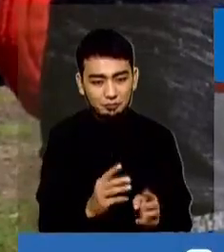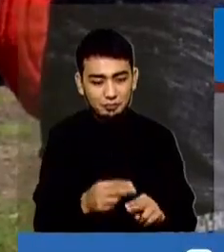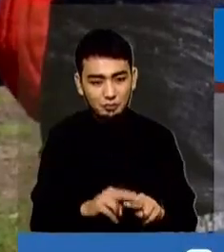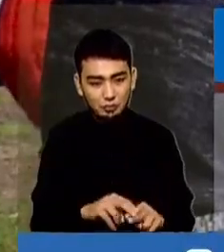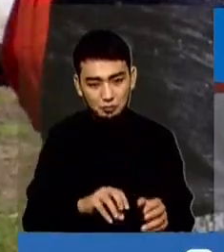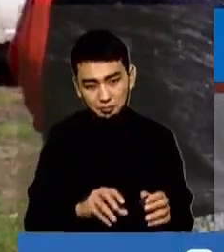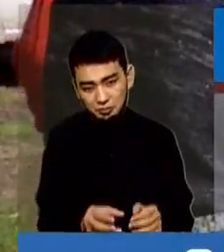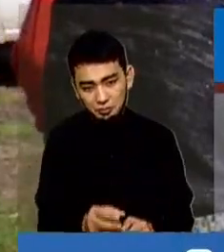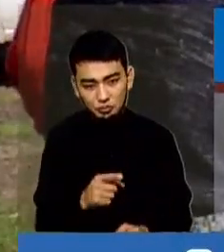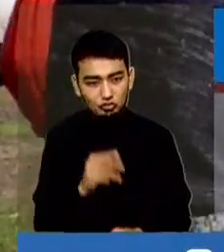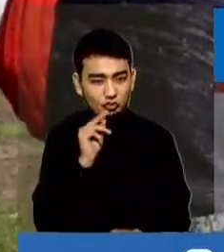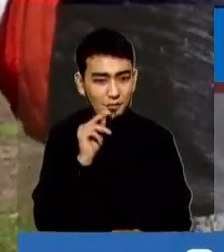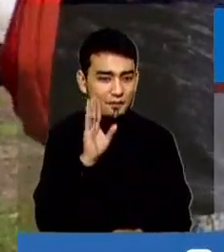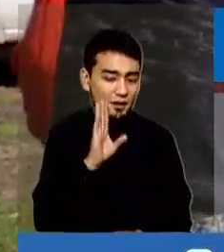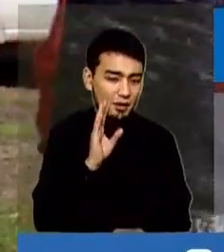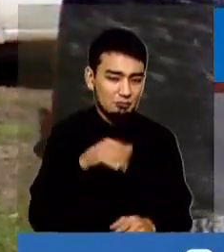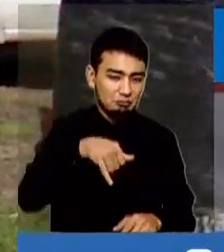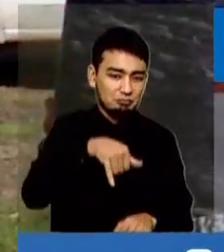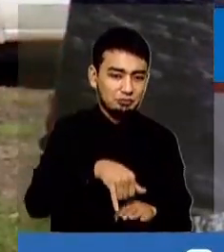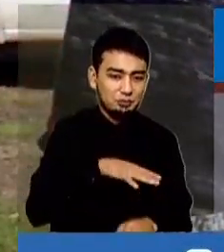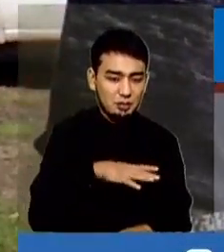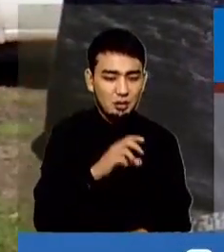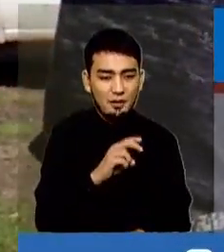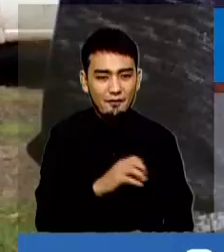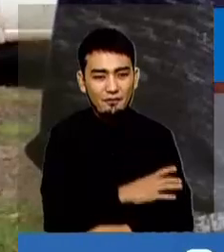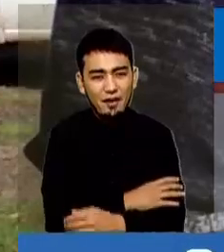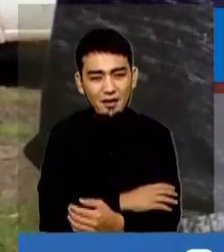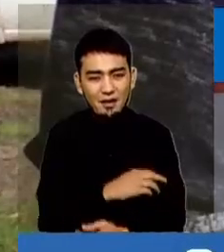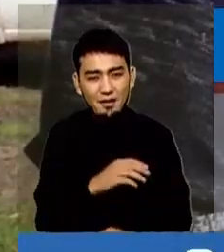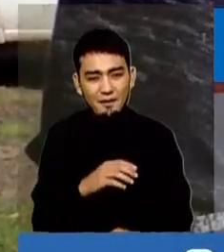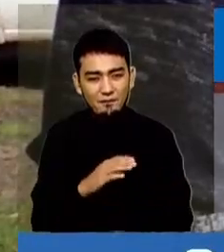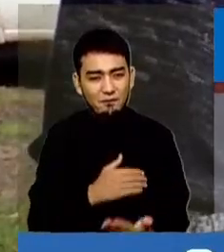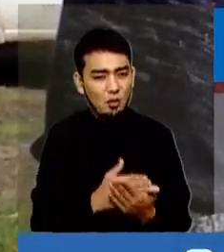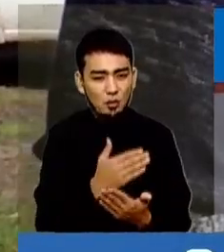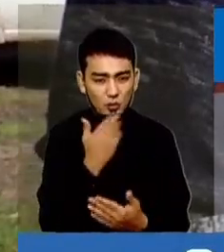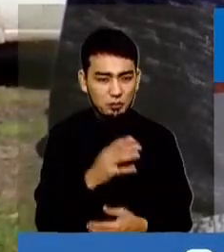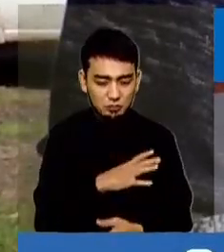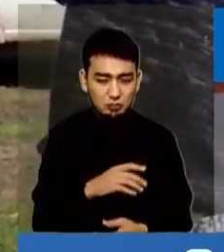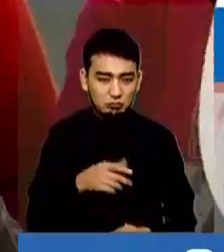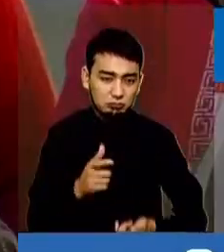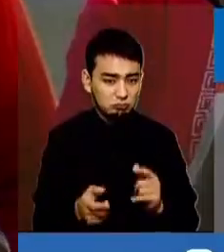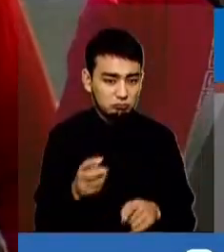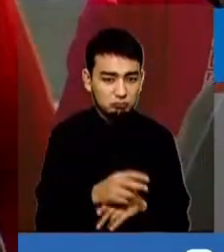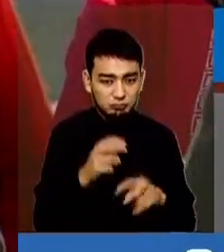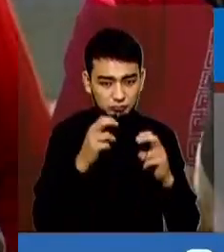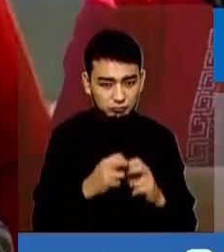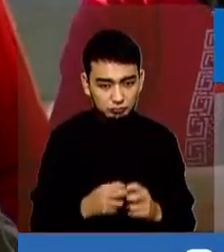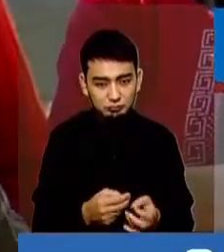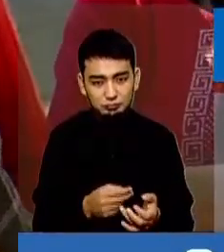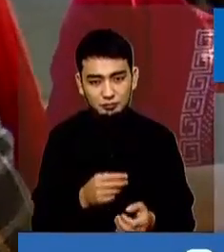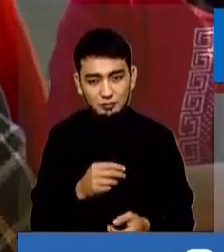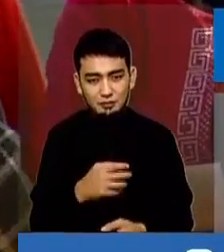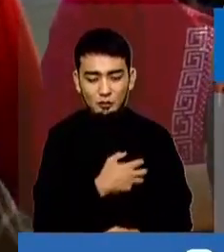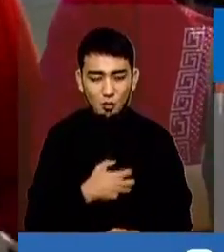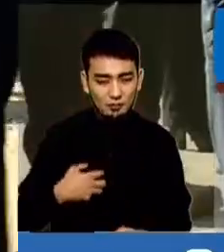На ней стоял чайник с водой. Высокого давления не было. Пусть экспертиза покажет, что на самом деле было. Соседи